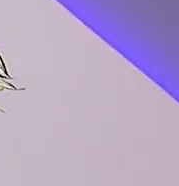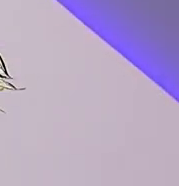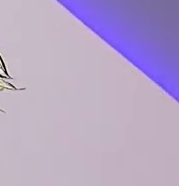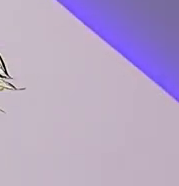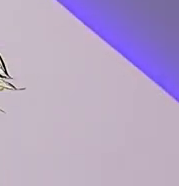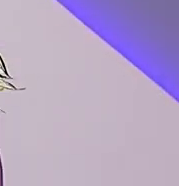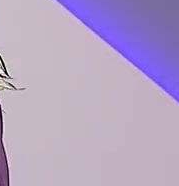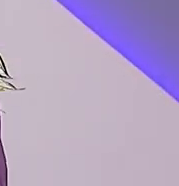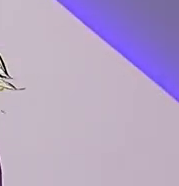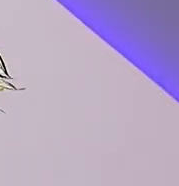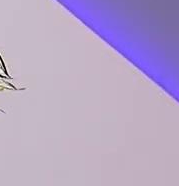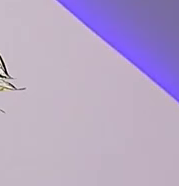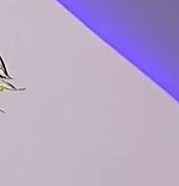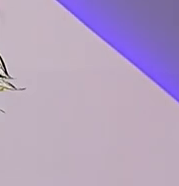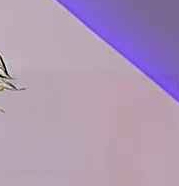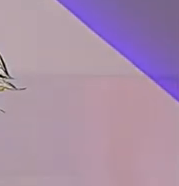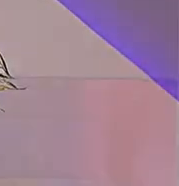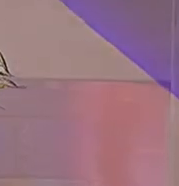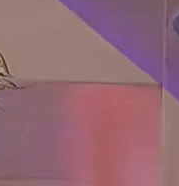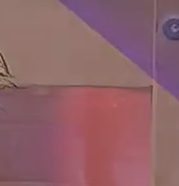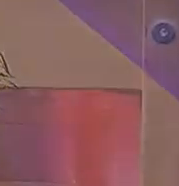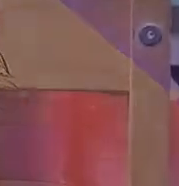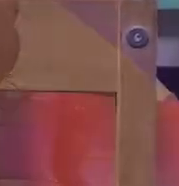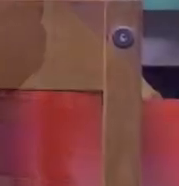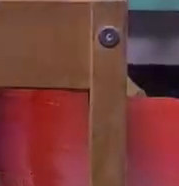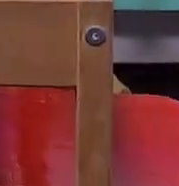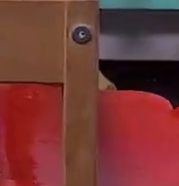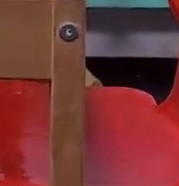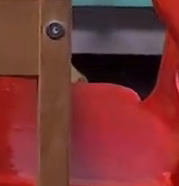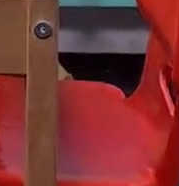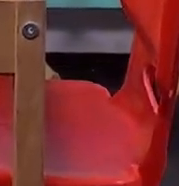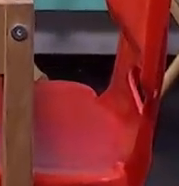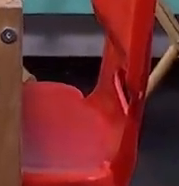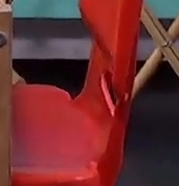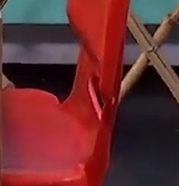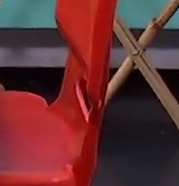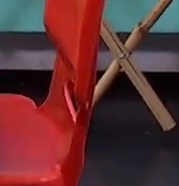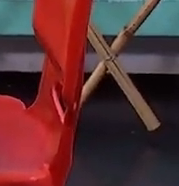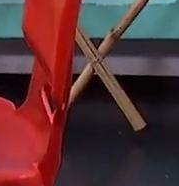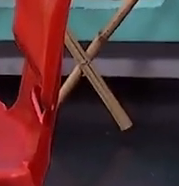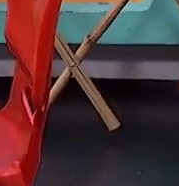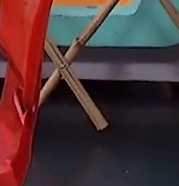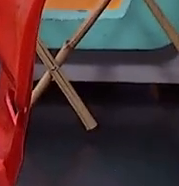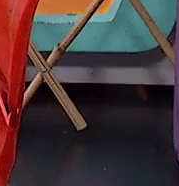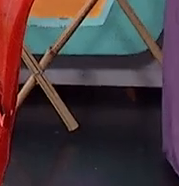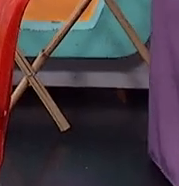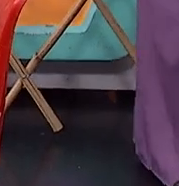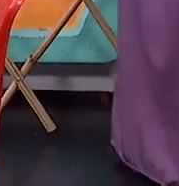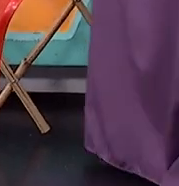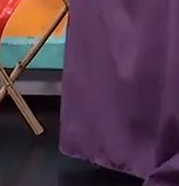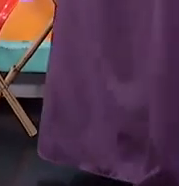dalam itu semua kedudukan objek di dalam